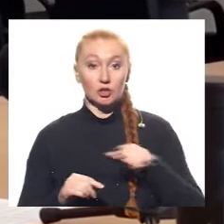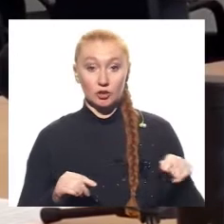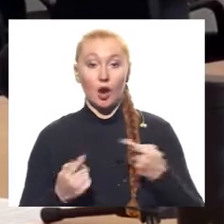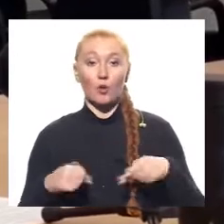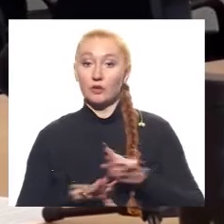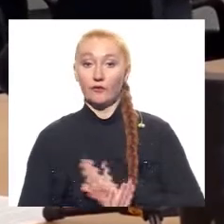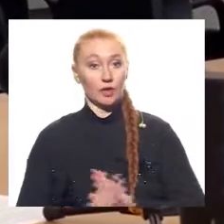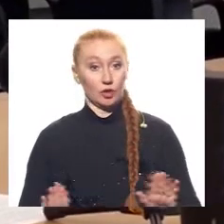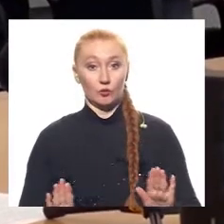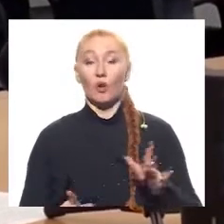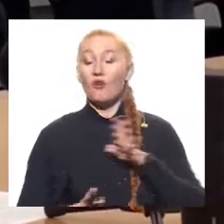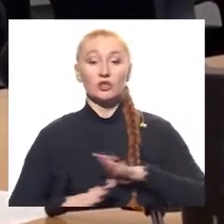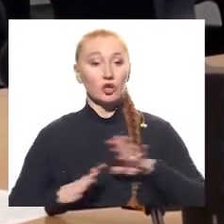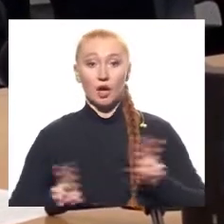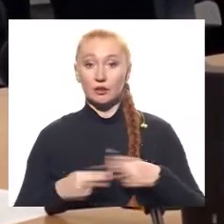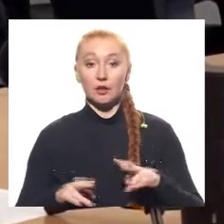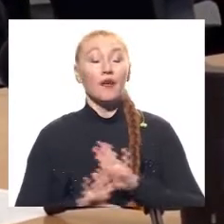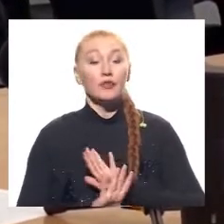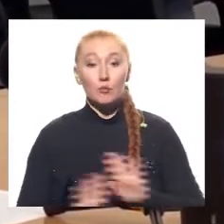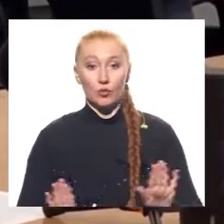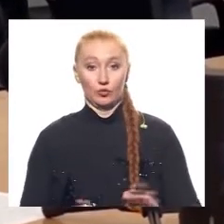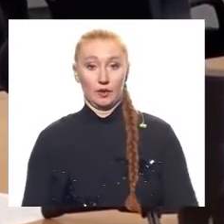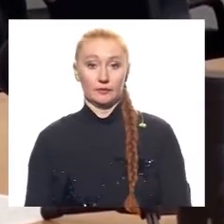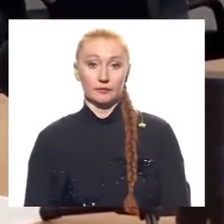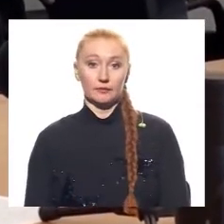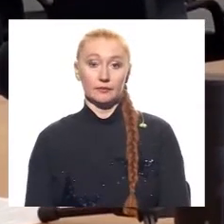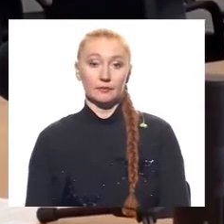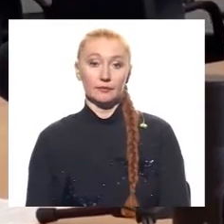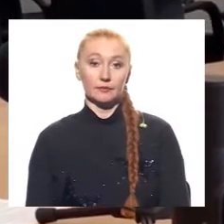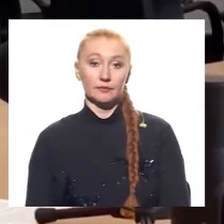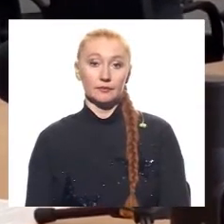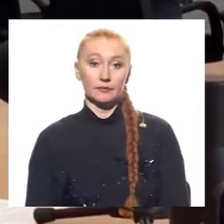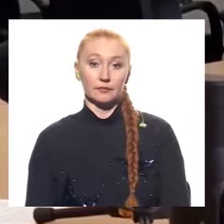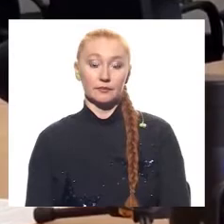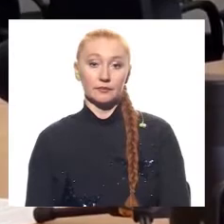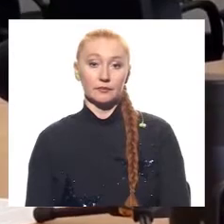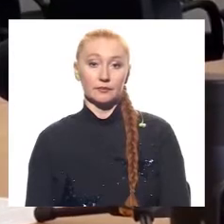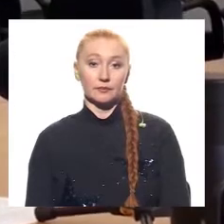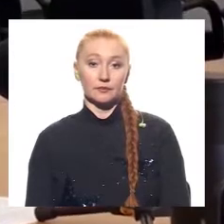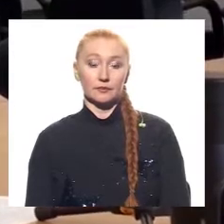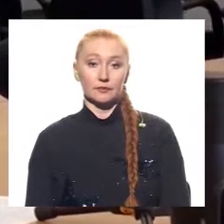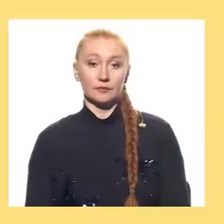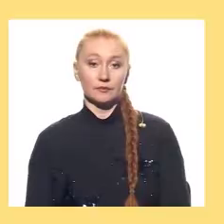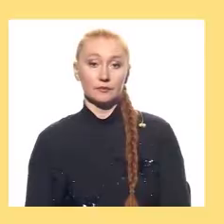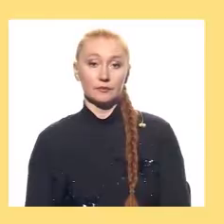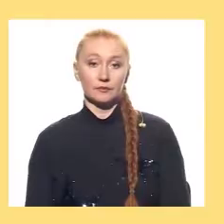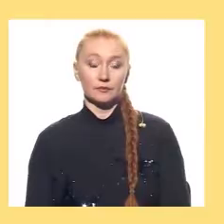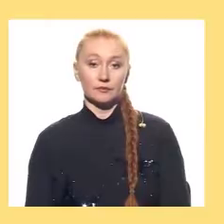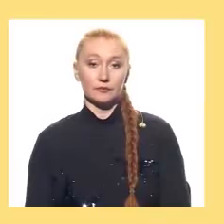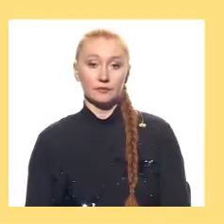організовано не буде. Не чекайте, їх просто не буде. Організовано не буде, не ждіть їх, їх просто не буде.